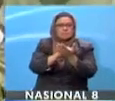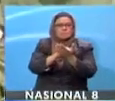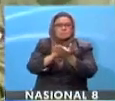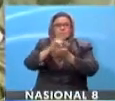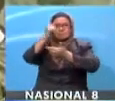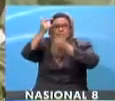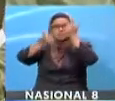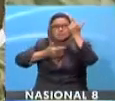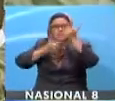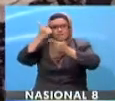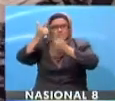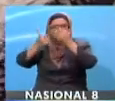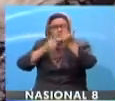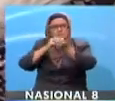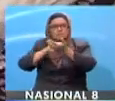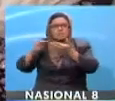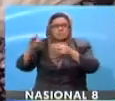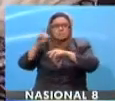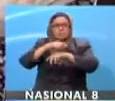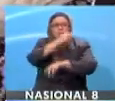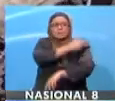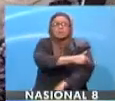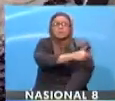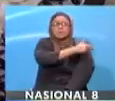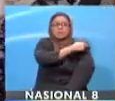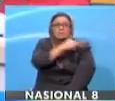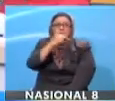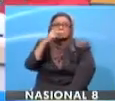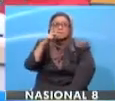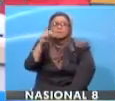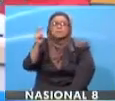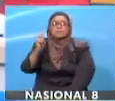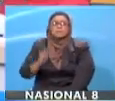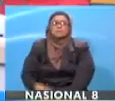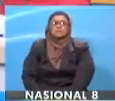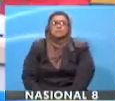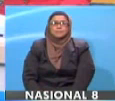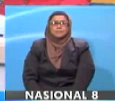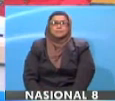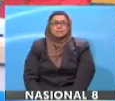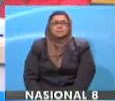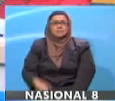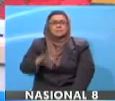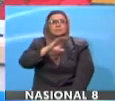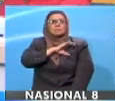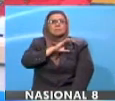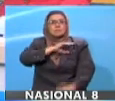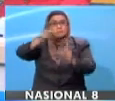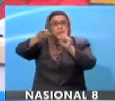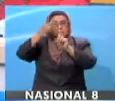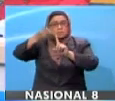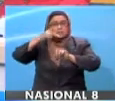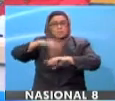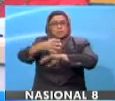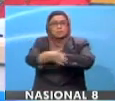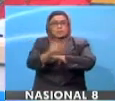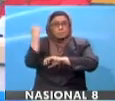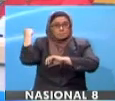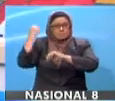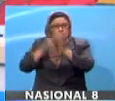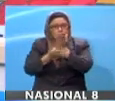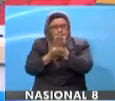ke Hospital Sultanah Nur Zahirah, Kuala Terengganu. Polis Pulau Pinang merampas dadah jenis ketamin